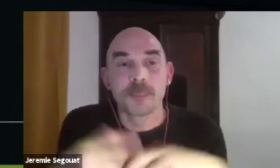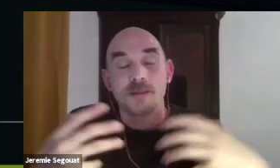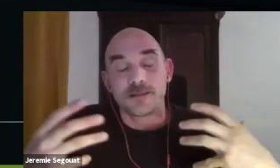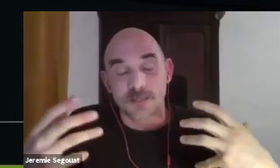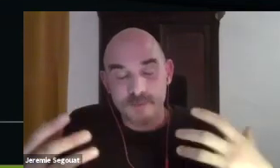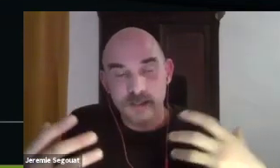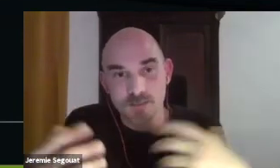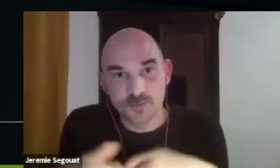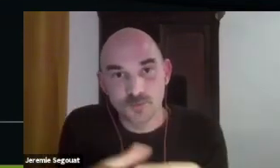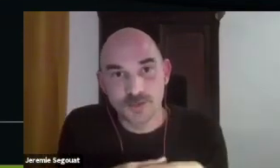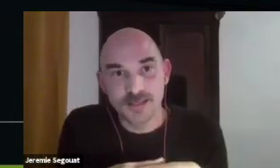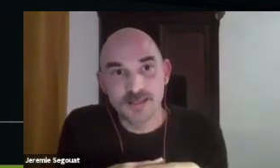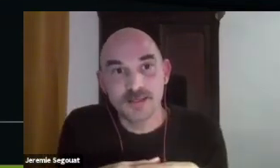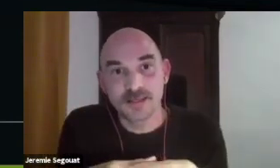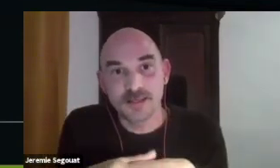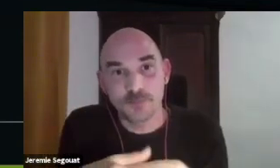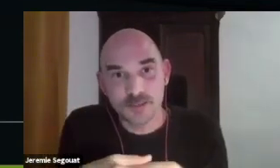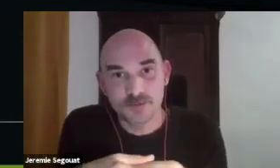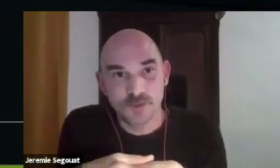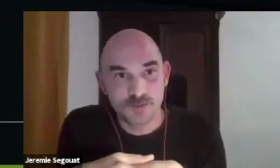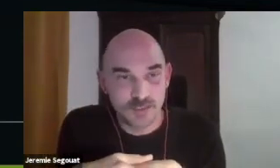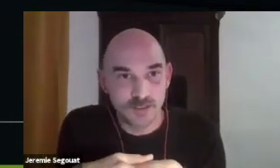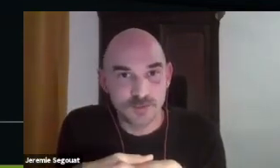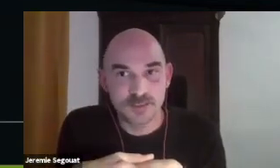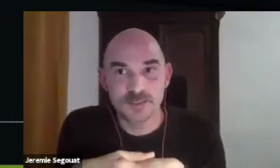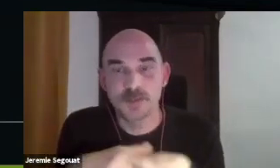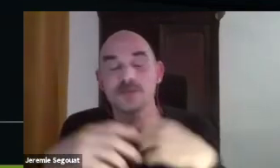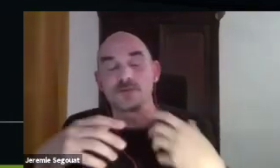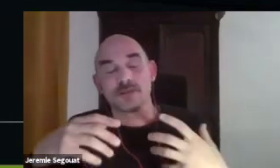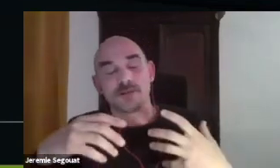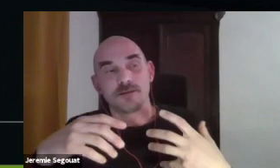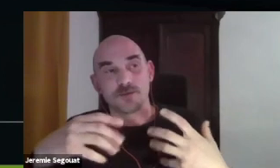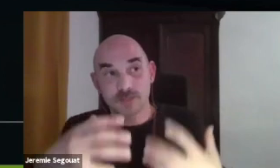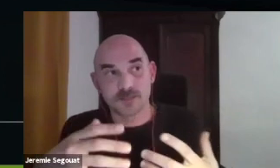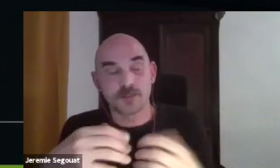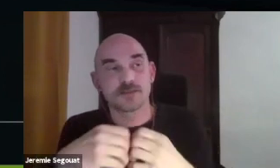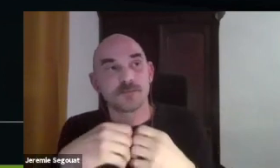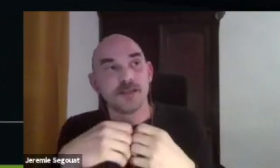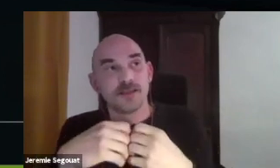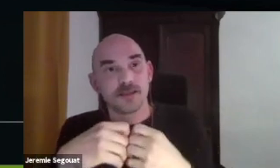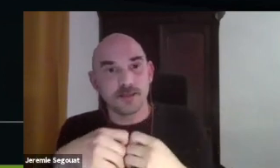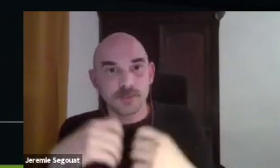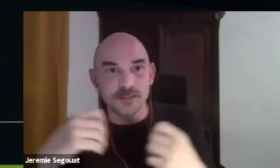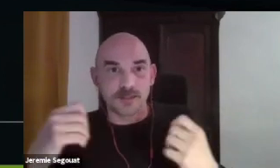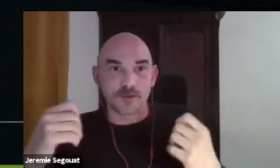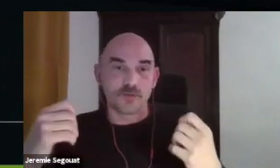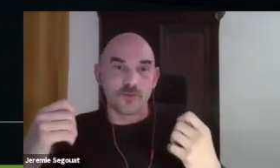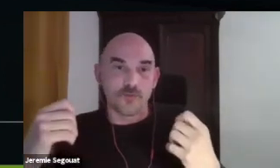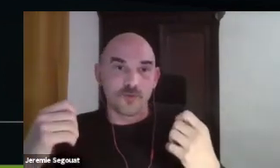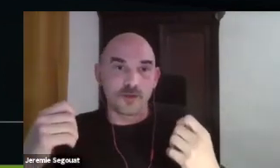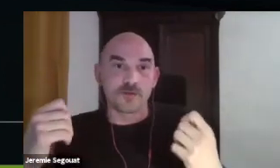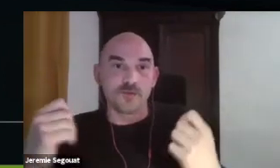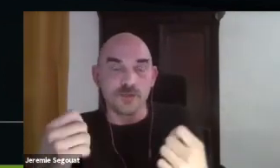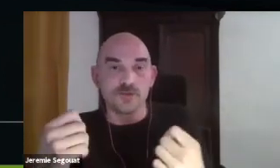ça pose la question de quelle est la place de la société dans cet espace quelle est la place c'est-à-dire qu